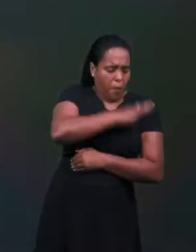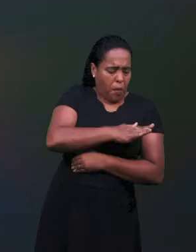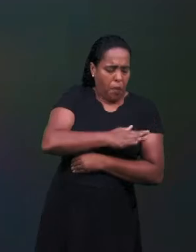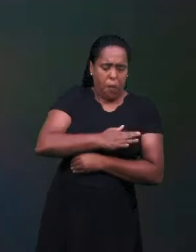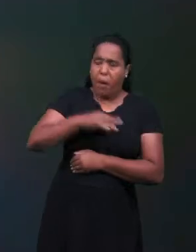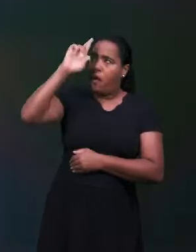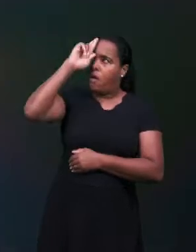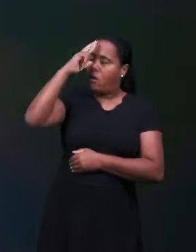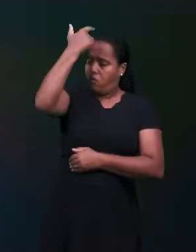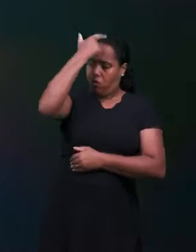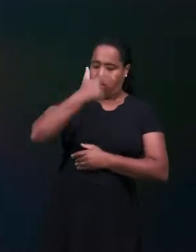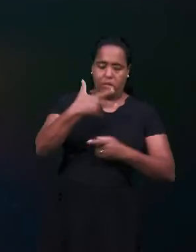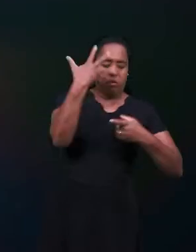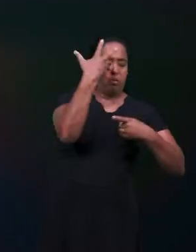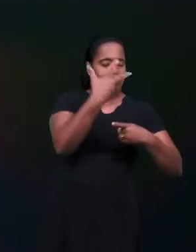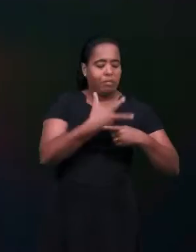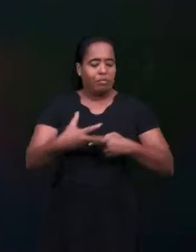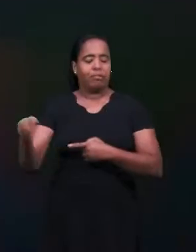победителем.